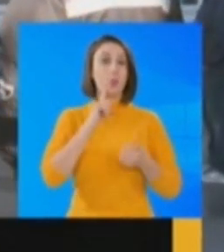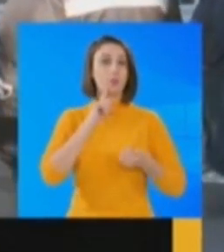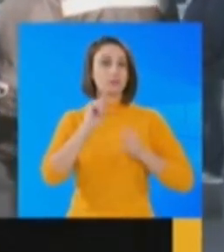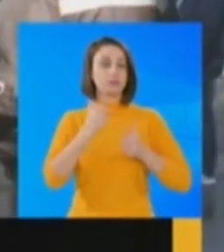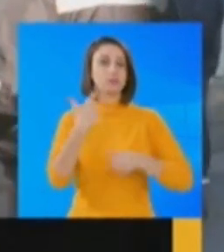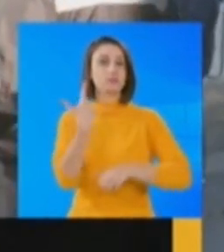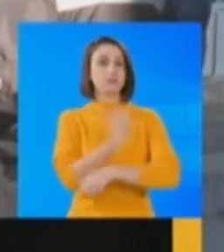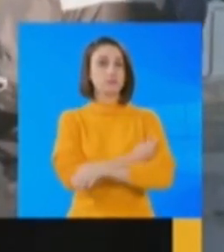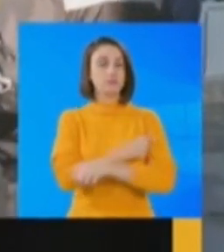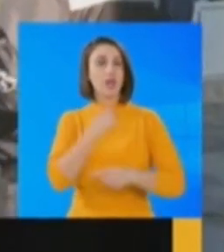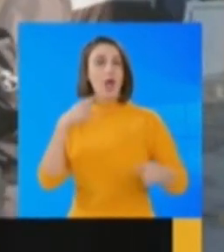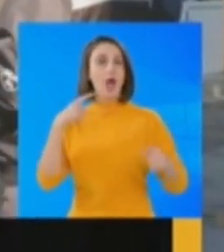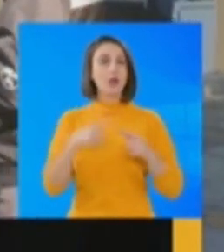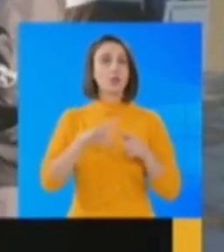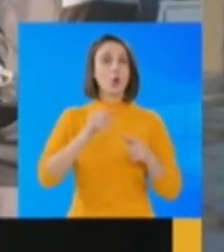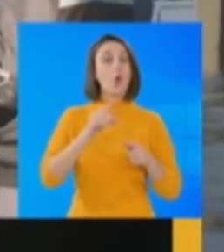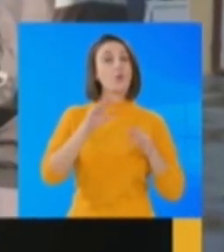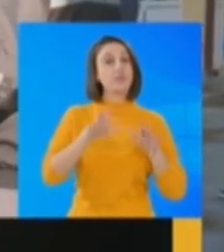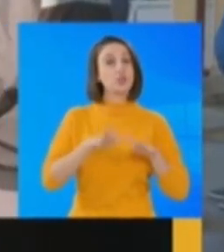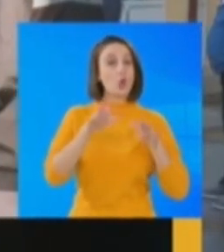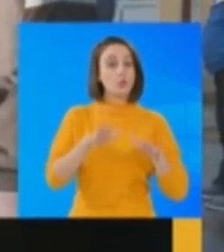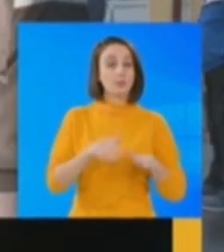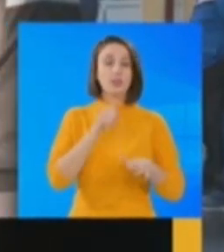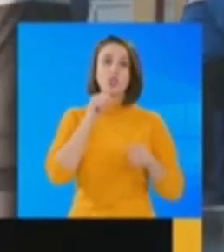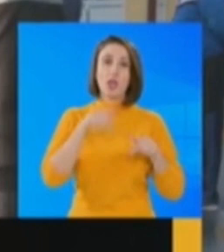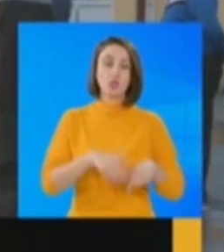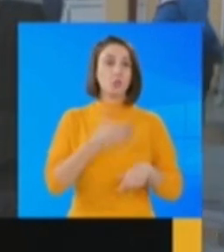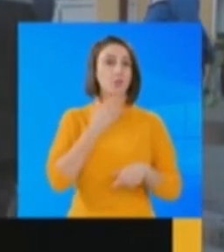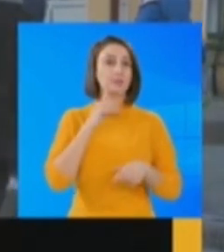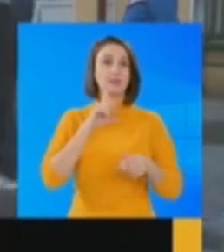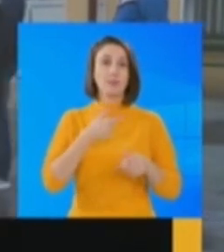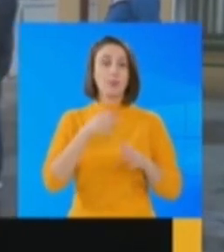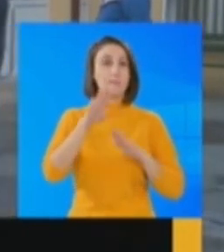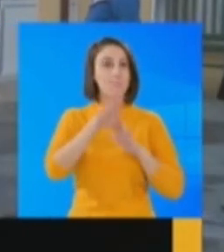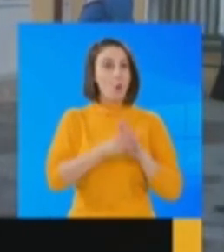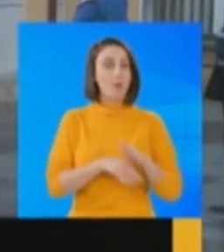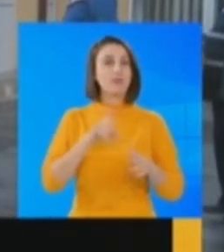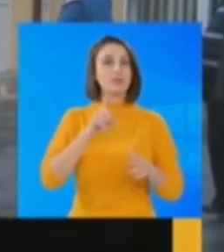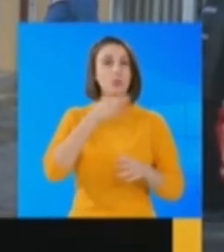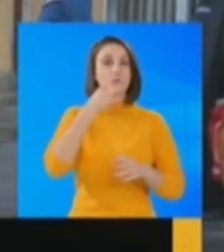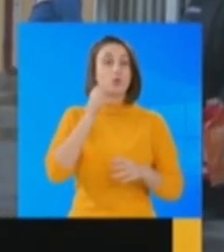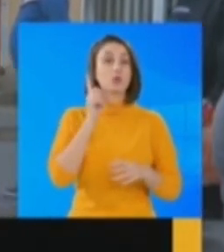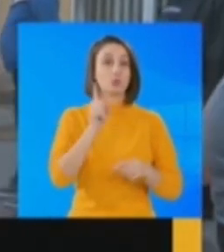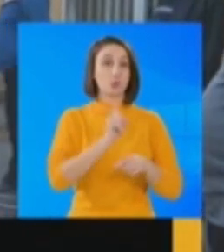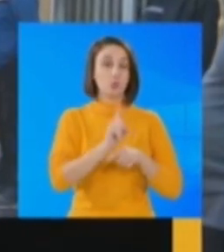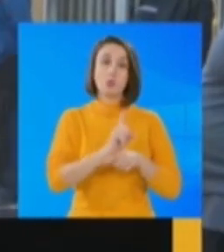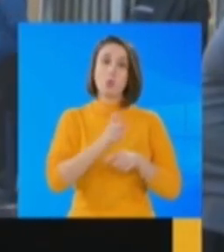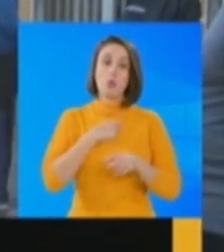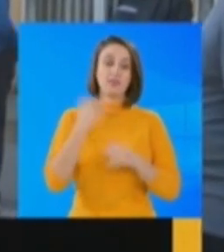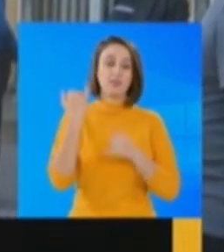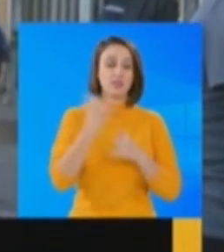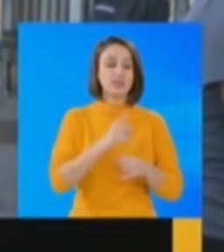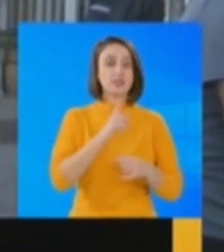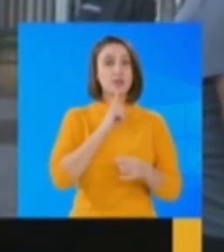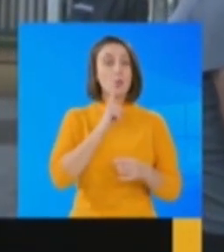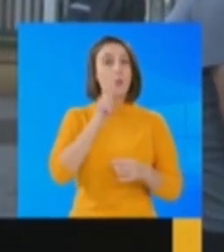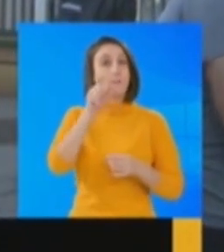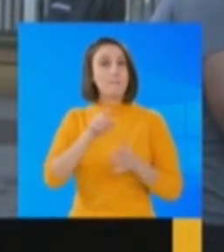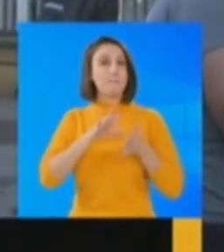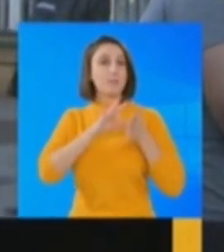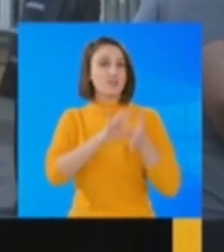are loc un maraton de imunizare anticovid. Nici aici nu este nevoie de programare, trebuie precizat acest lucru. Se poate veni doar